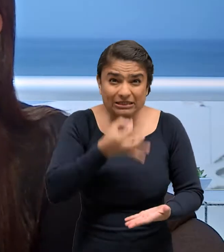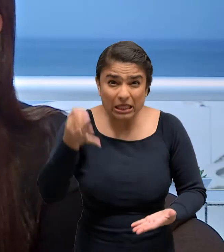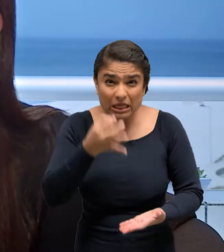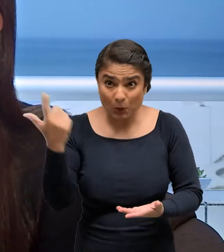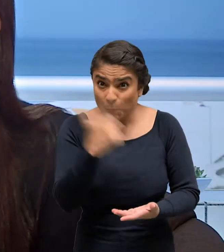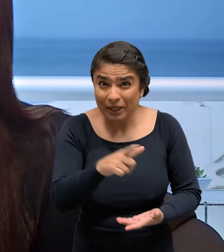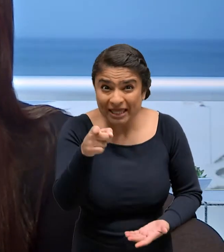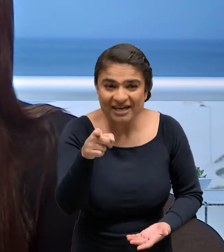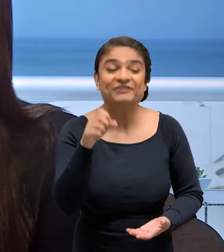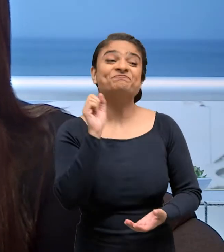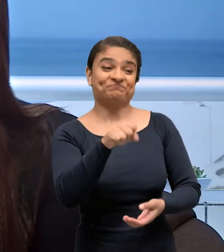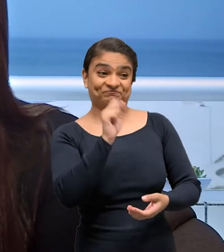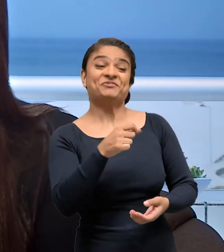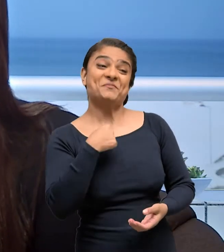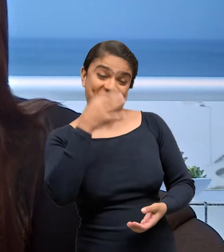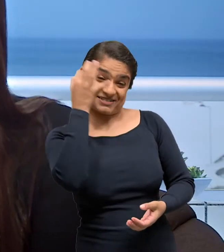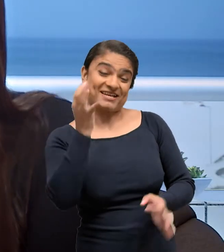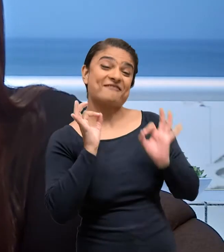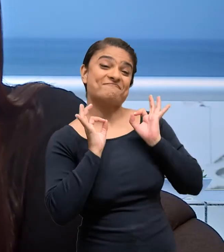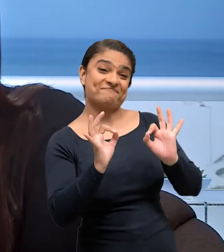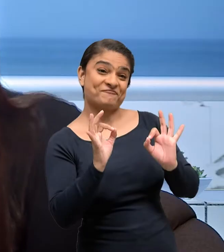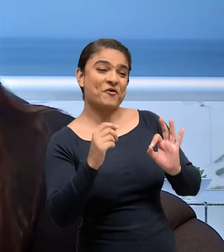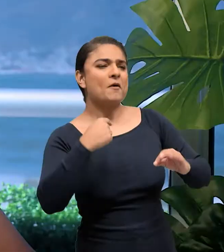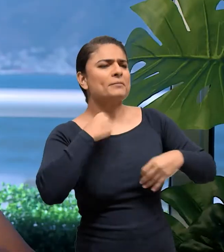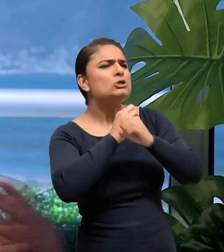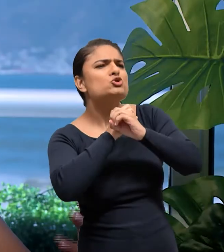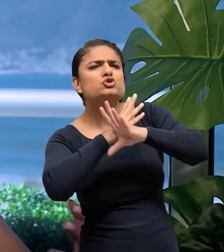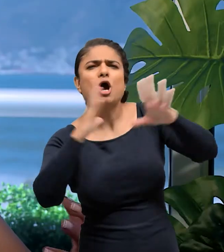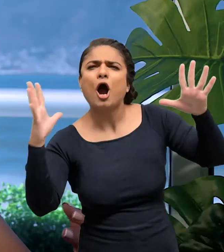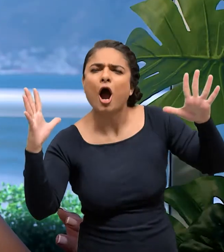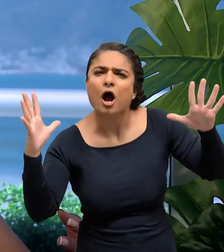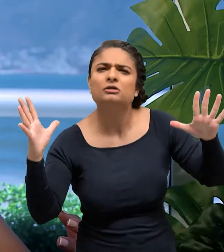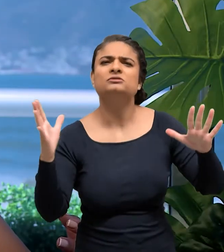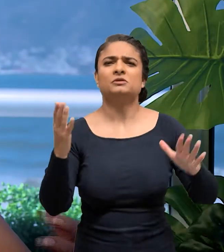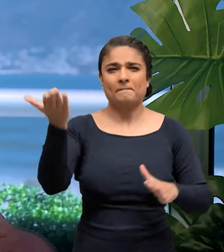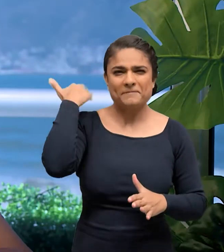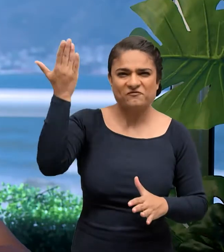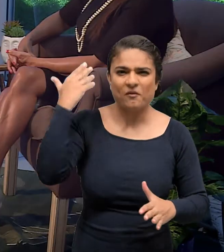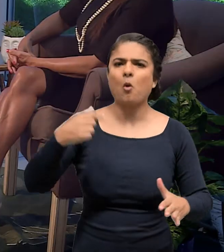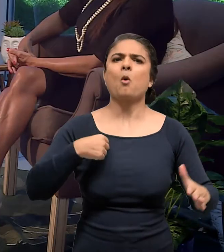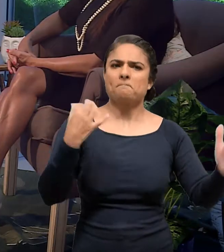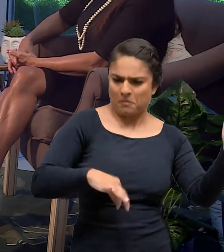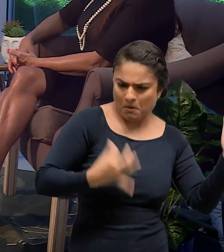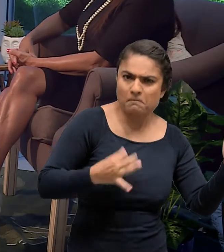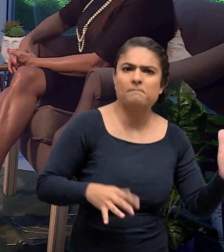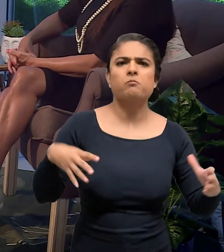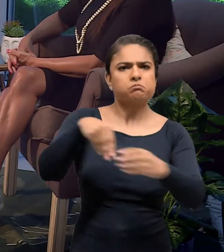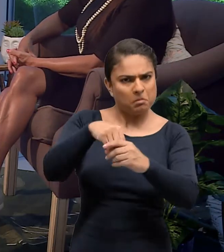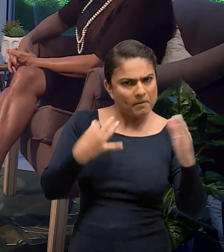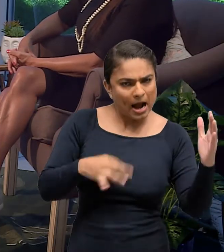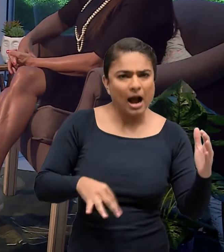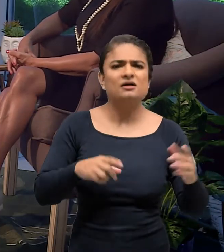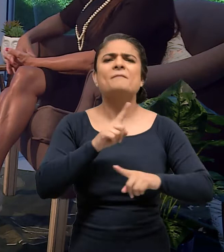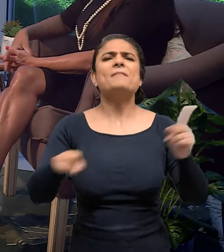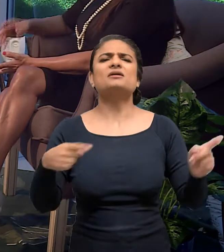mos nou hoe ek eintlik my vlekkies begin sprei het. Jy was tot self in 'n band. Ek was in 'n band, maar ek kom ons van Wellington